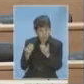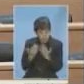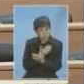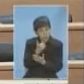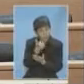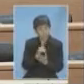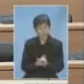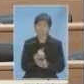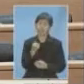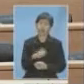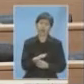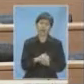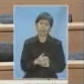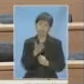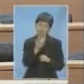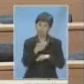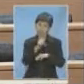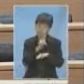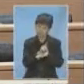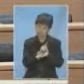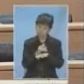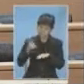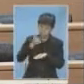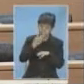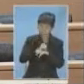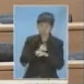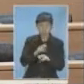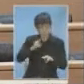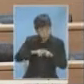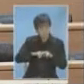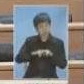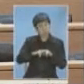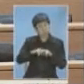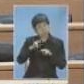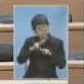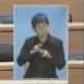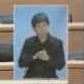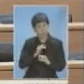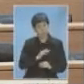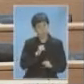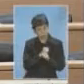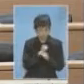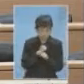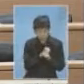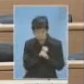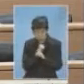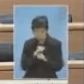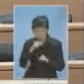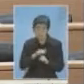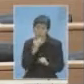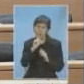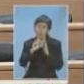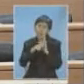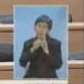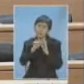มครับไม่ได้ท่านประธานขึ้นมาเป็นประธานท่านก็มานั่งเองต้องตั้งใจทำงานในห้องประชุมทำไ